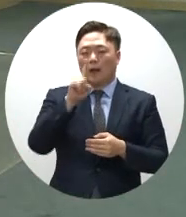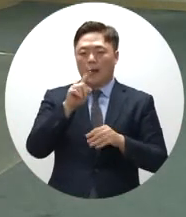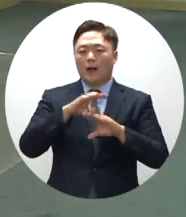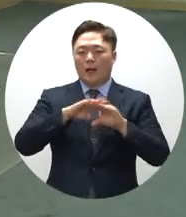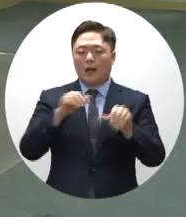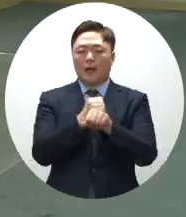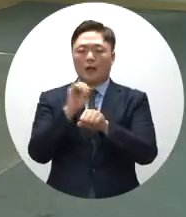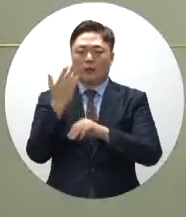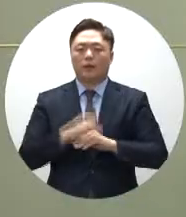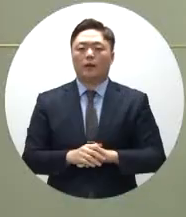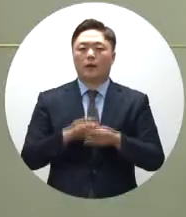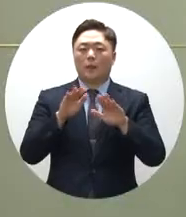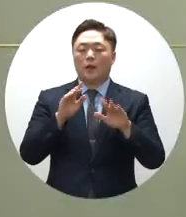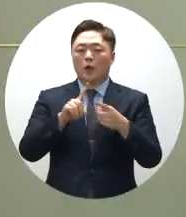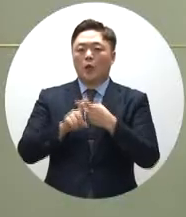등입니다.